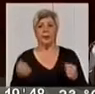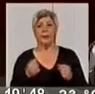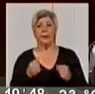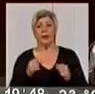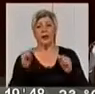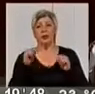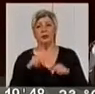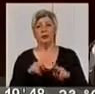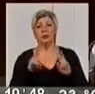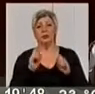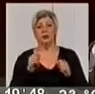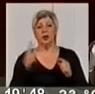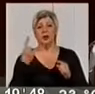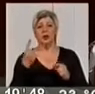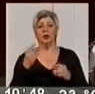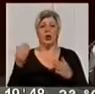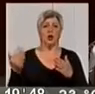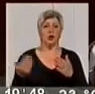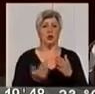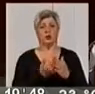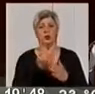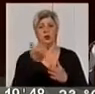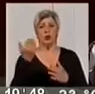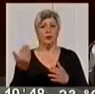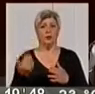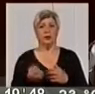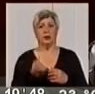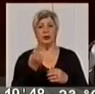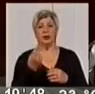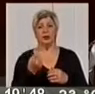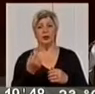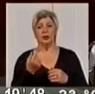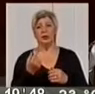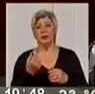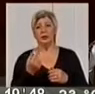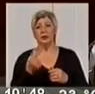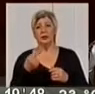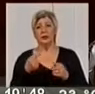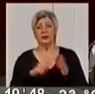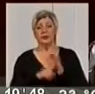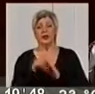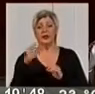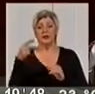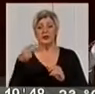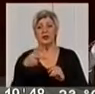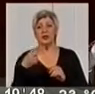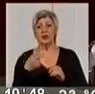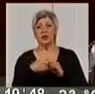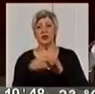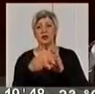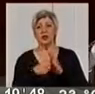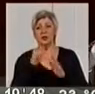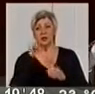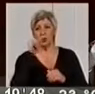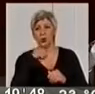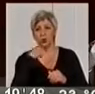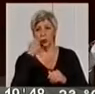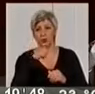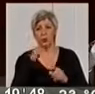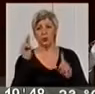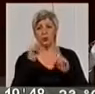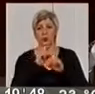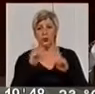із ноу-хау, я теж тішуся з цього, що з 2016 року заклади освіти